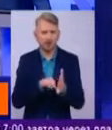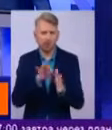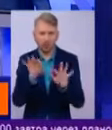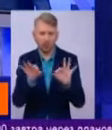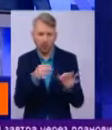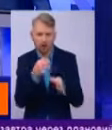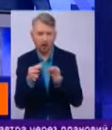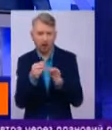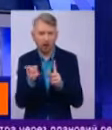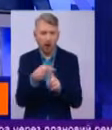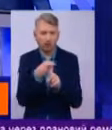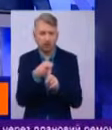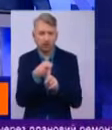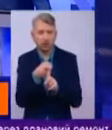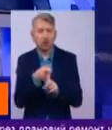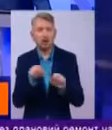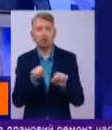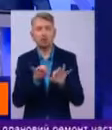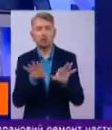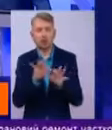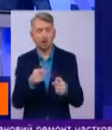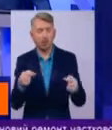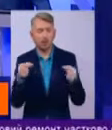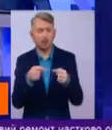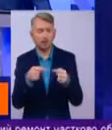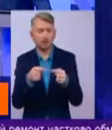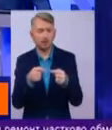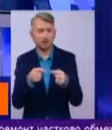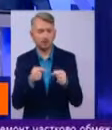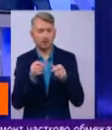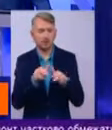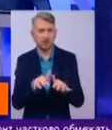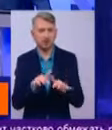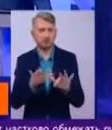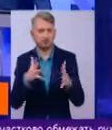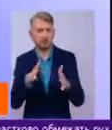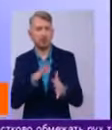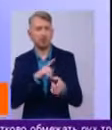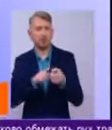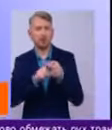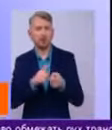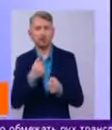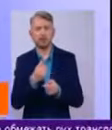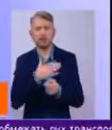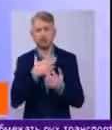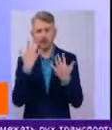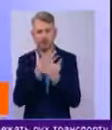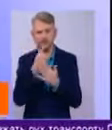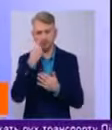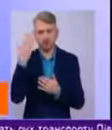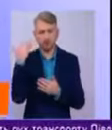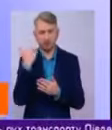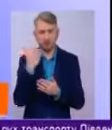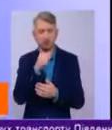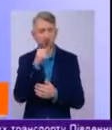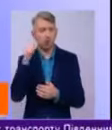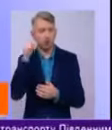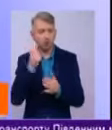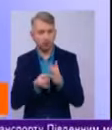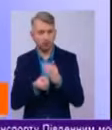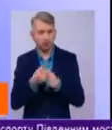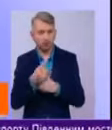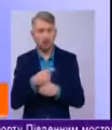чіплятися. Можу розказати про конкретний такий кейс, який був пов'язаний з одним з наших фільмів нещодавних, який минулого року вийшов в